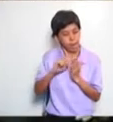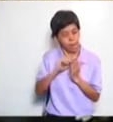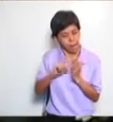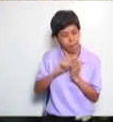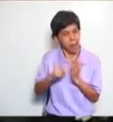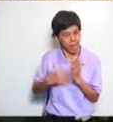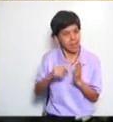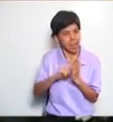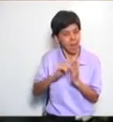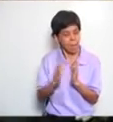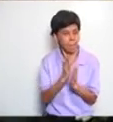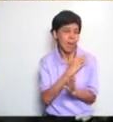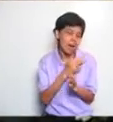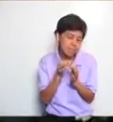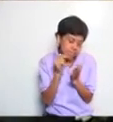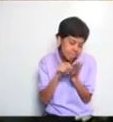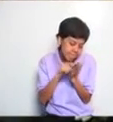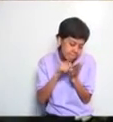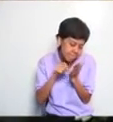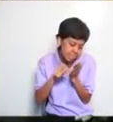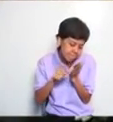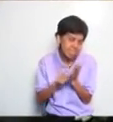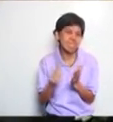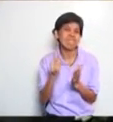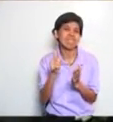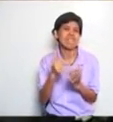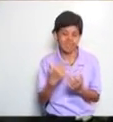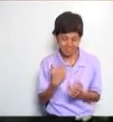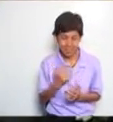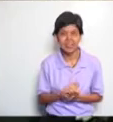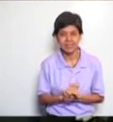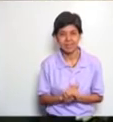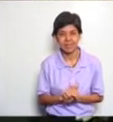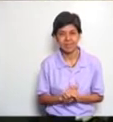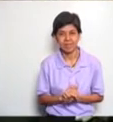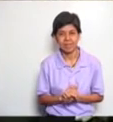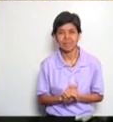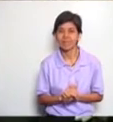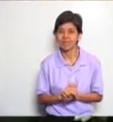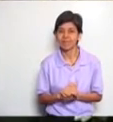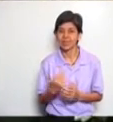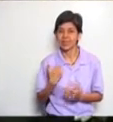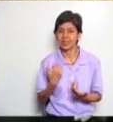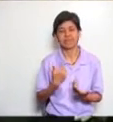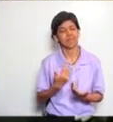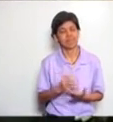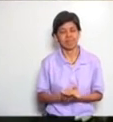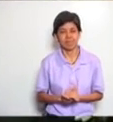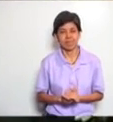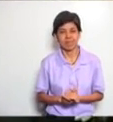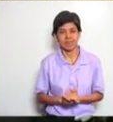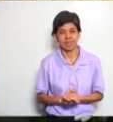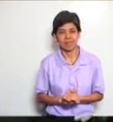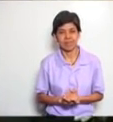เชสนอง พัชชาตอนเท้าจดได้หมดเลย แต่เมื่อกี่ยีวักยได้เลยินท่ทกรบเปอยสูงครับ